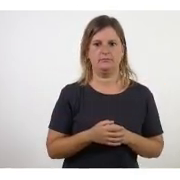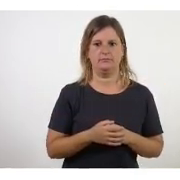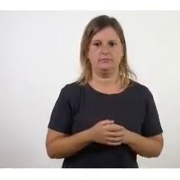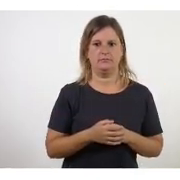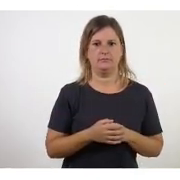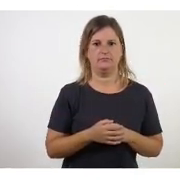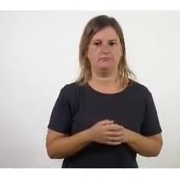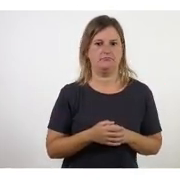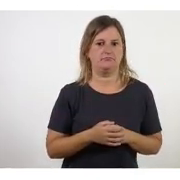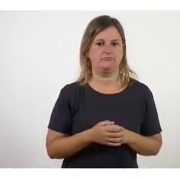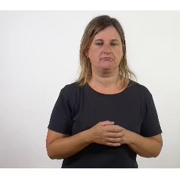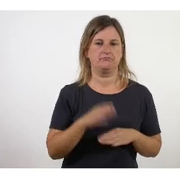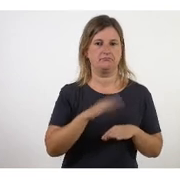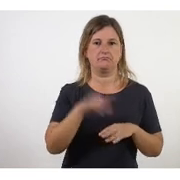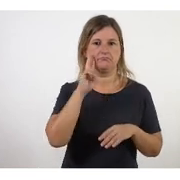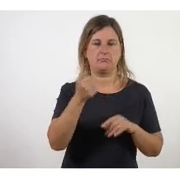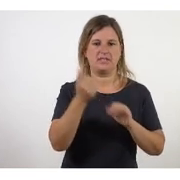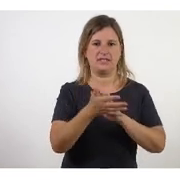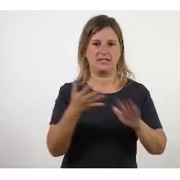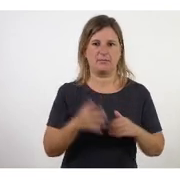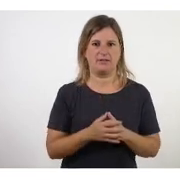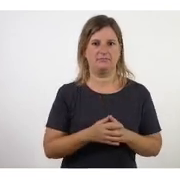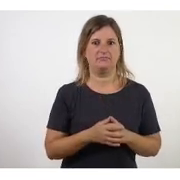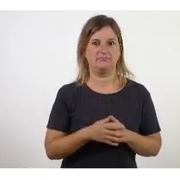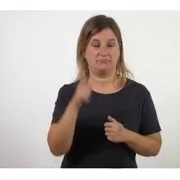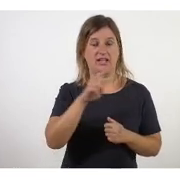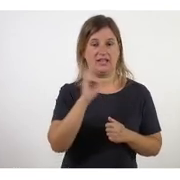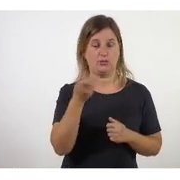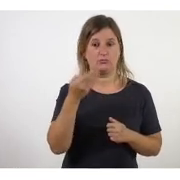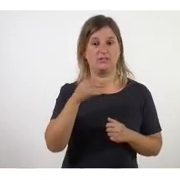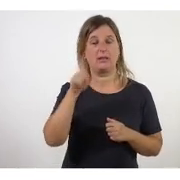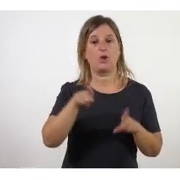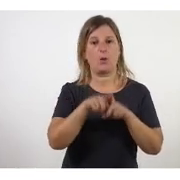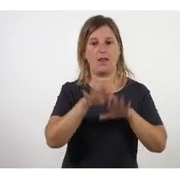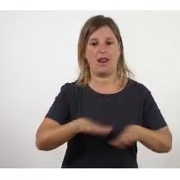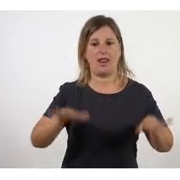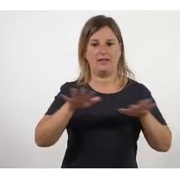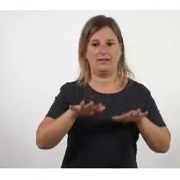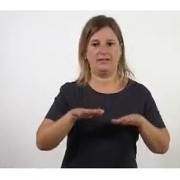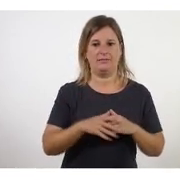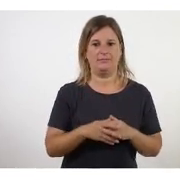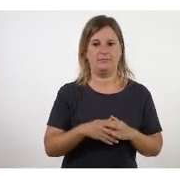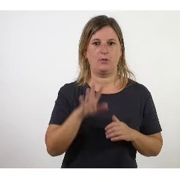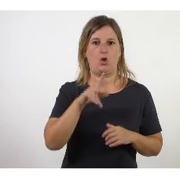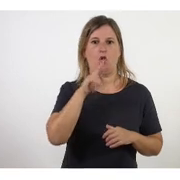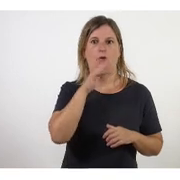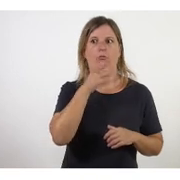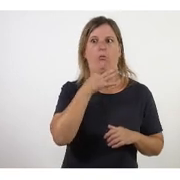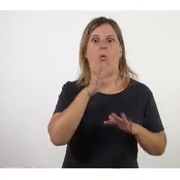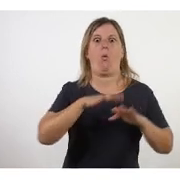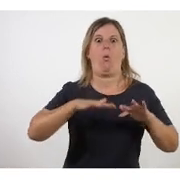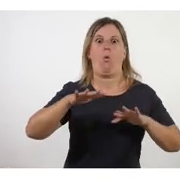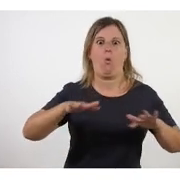un i els vas accelerant. I així es veu a càmera ràpida. És un bon recurs aquest. Igual que la càmera lenta, eh? Fer-ho... Però càmera lenta també està bé.